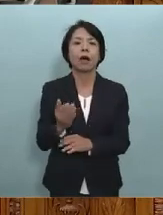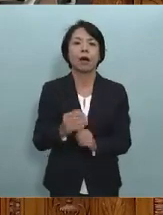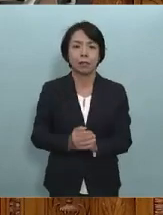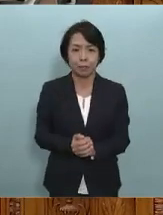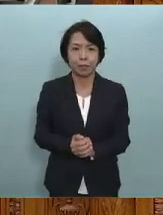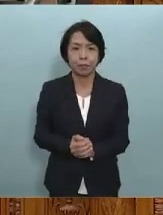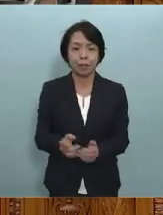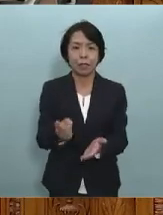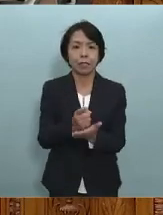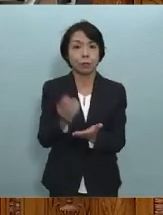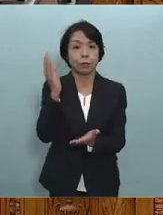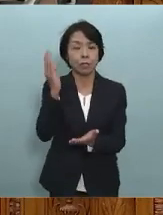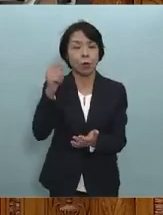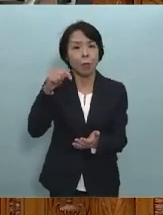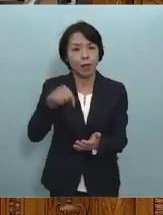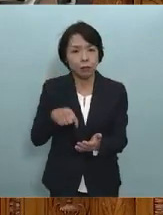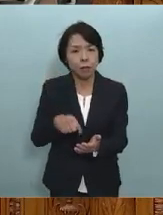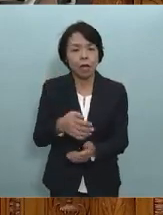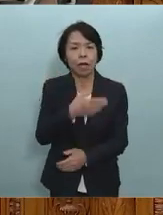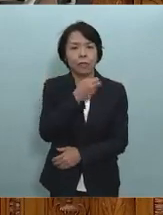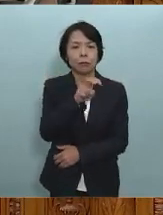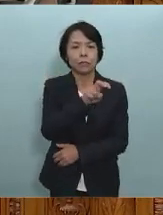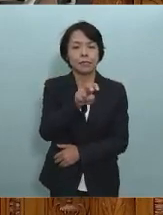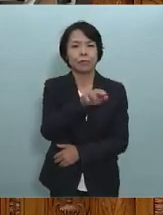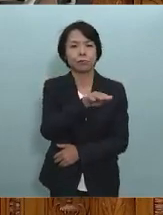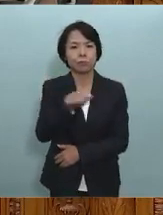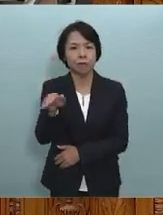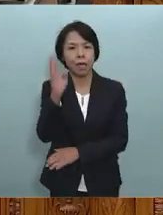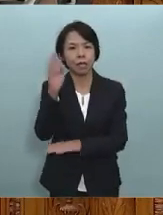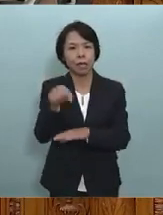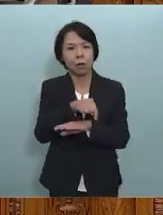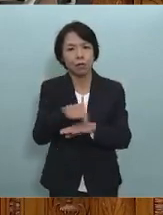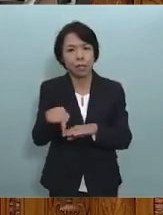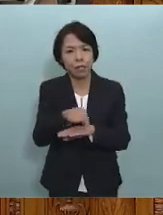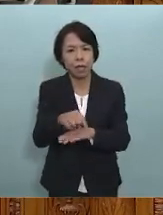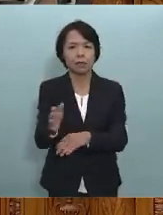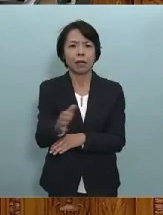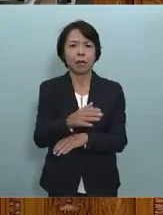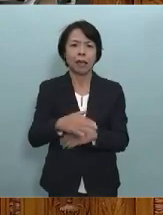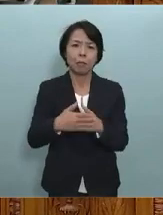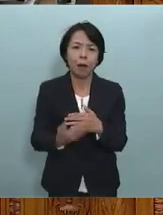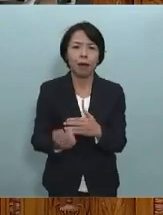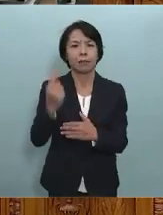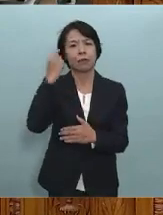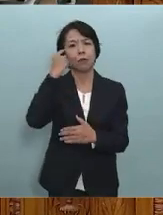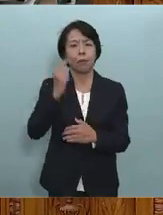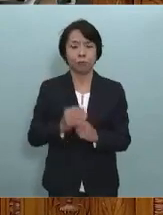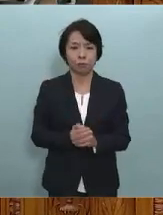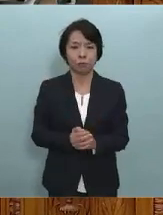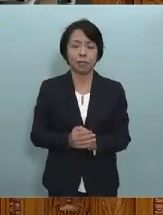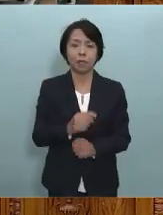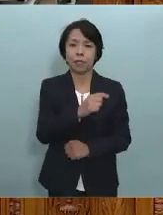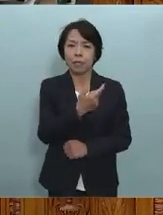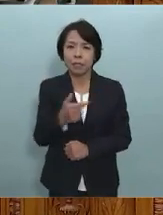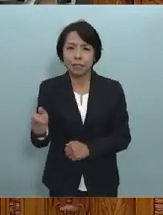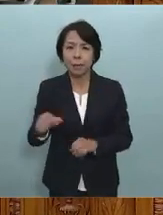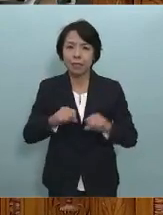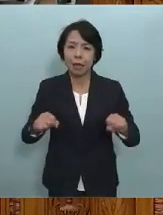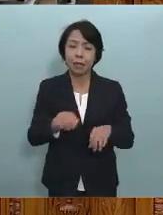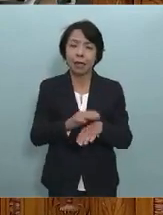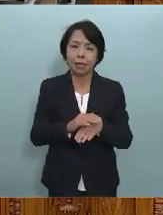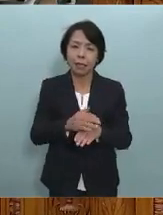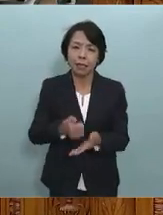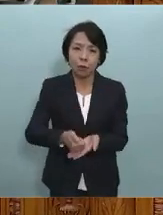中で特に20歳代への政策が抜け落ちていませんか多様な生き方を尊重して